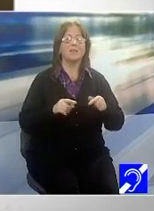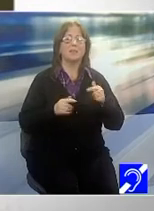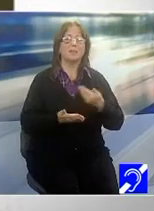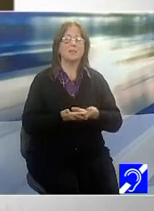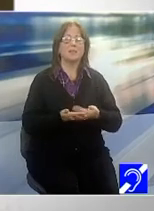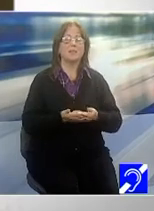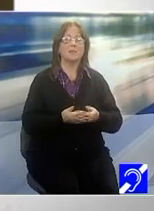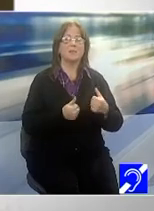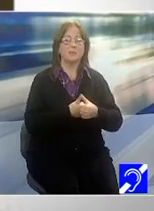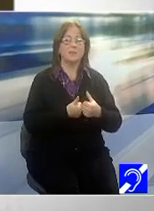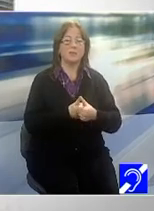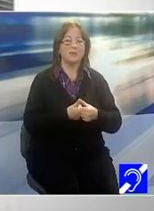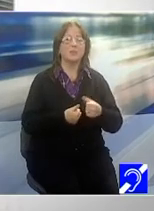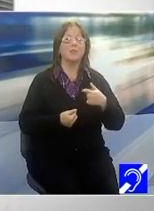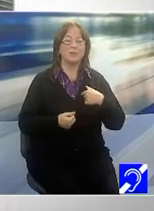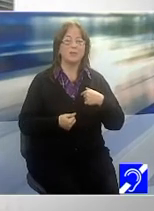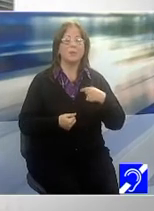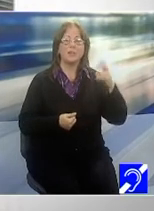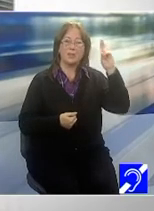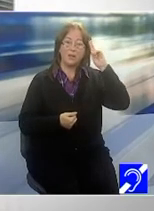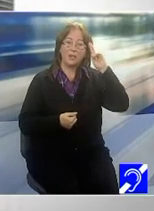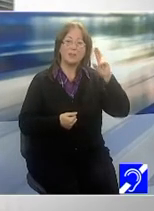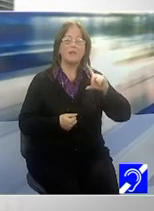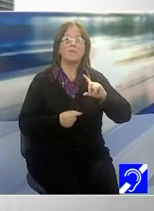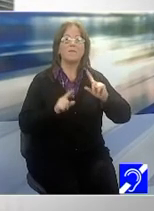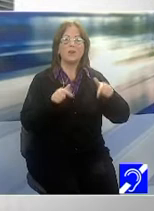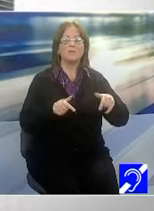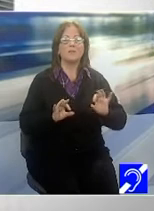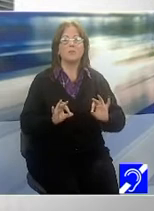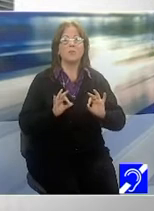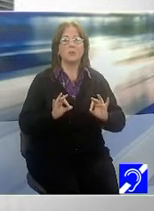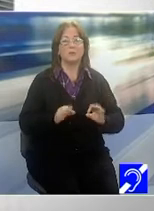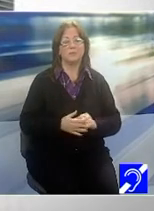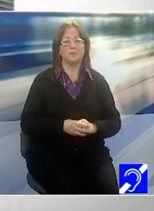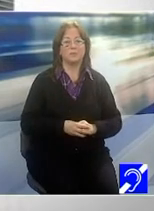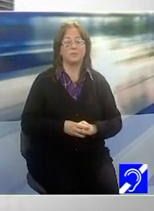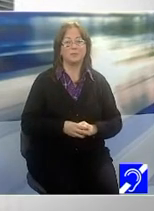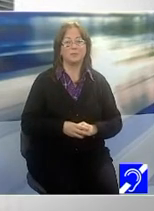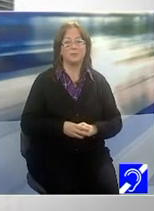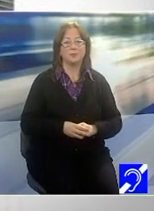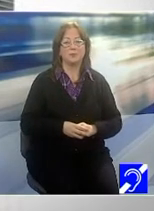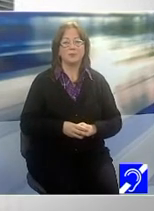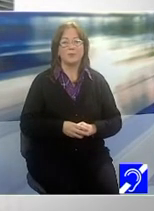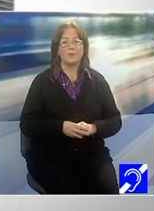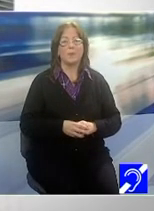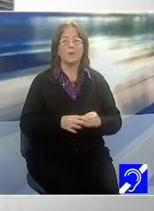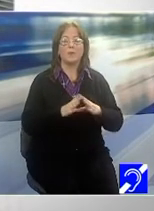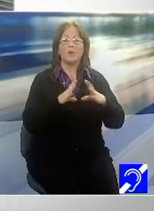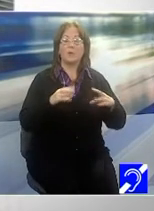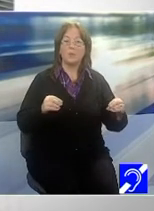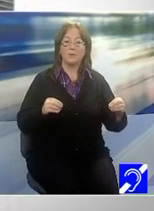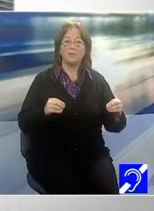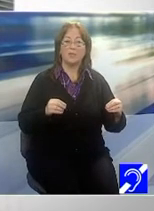ce în ce mai bună. Sunt interesați românii de cultura americană? Pomeneam de